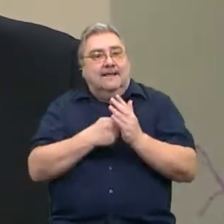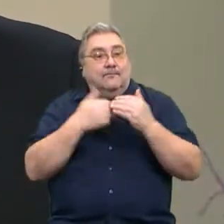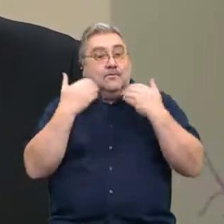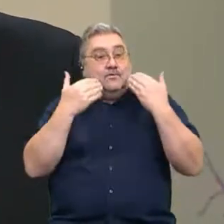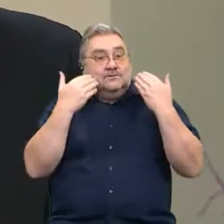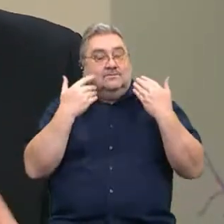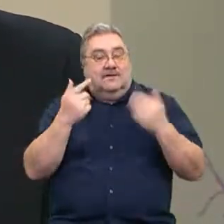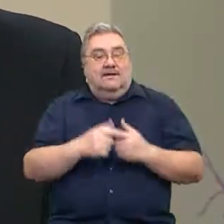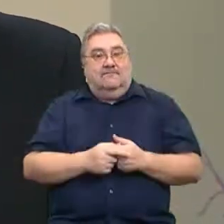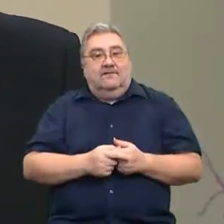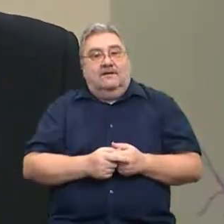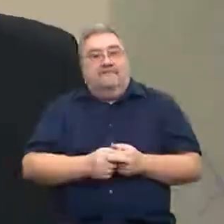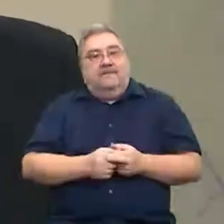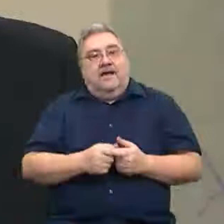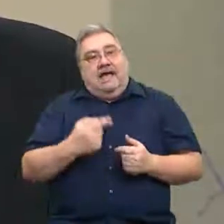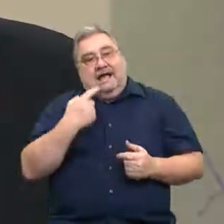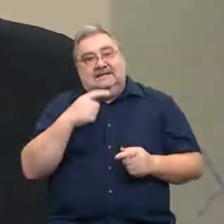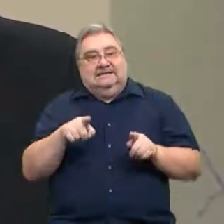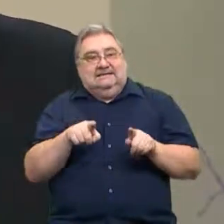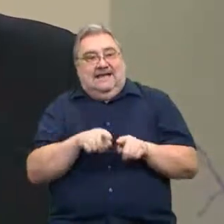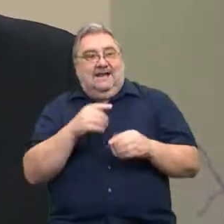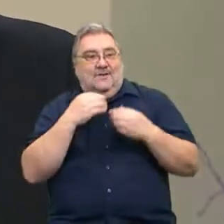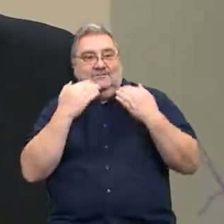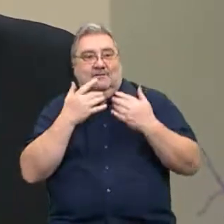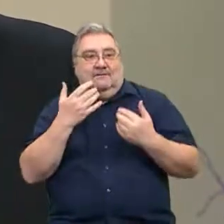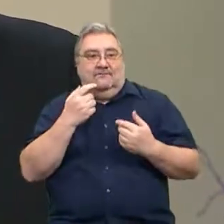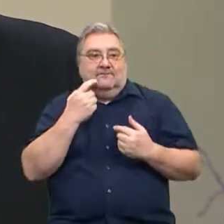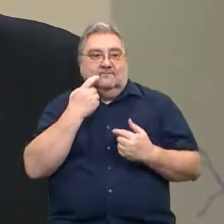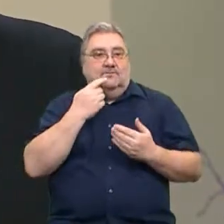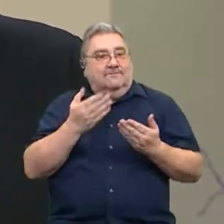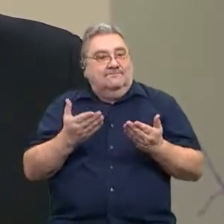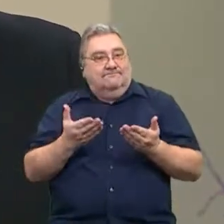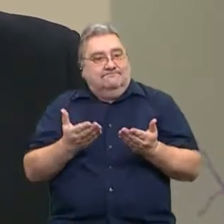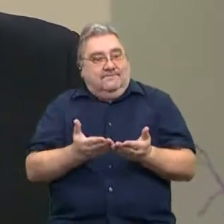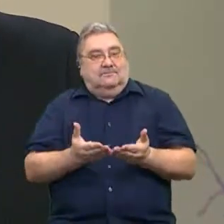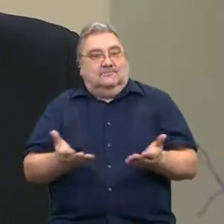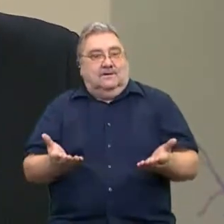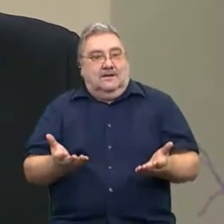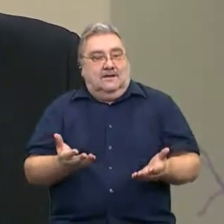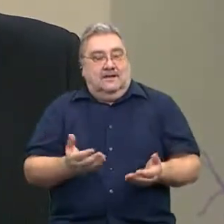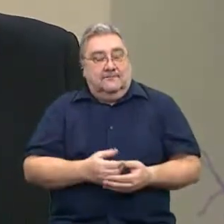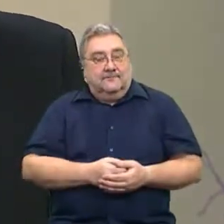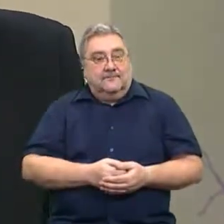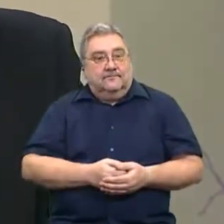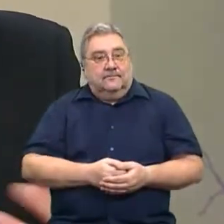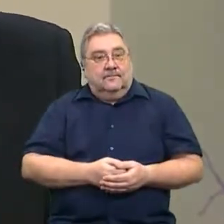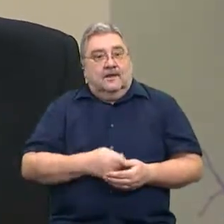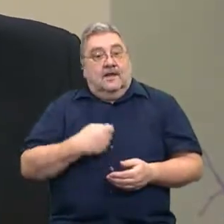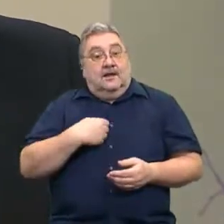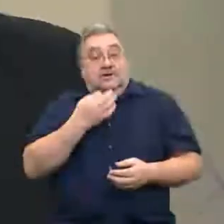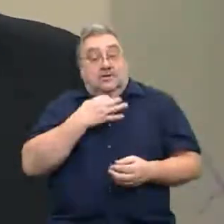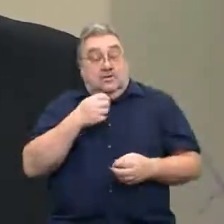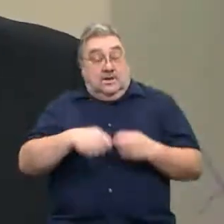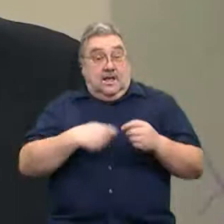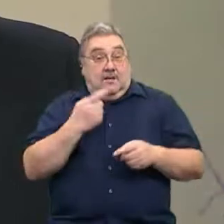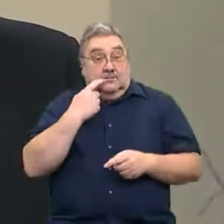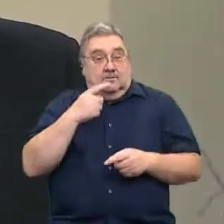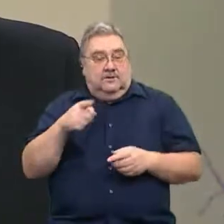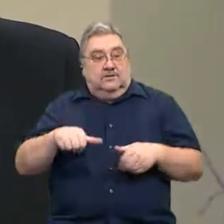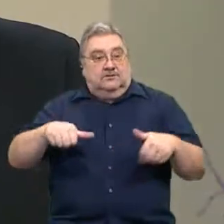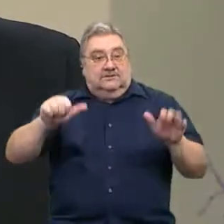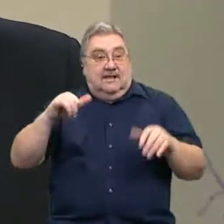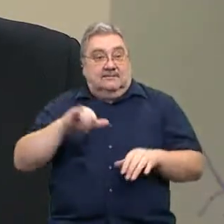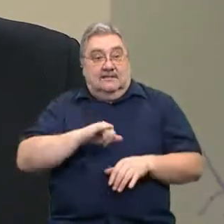něm vypovídá a nějaký úsměv by chtěl mít potom, jo. Takže ten pacient, když udělám zuby, které patří